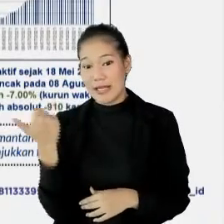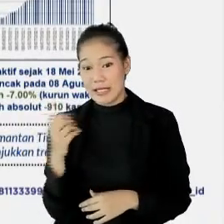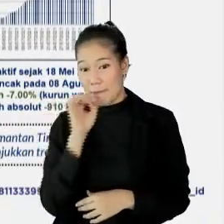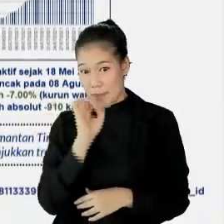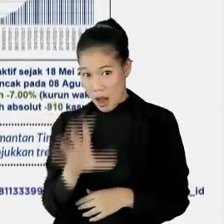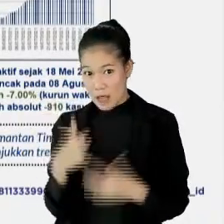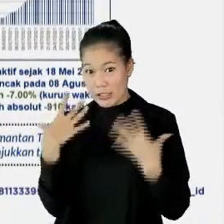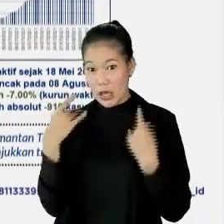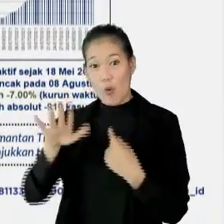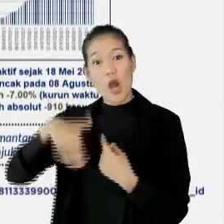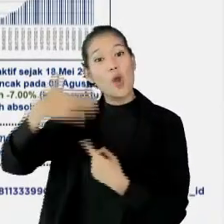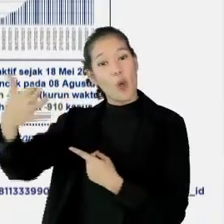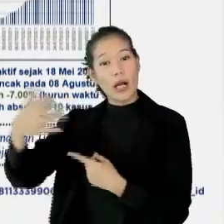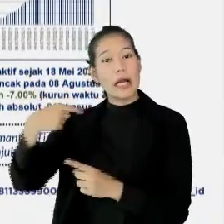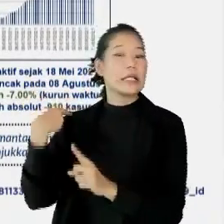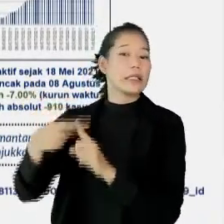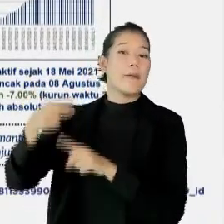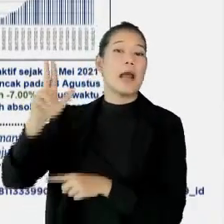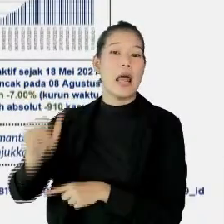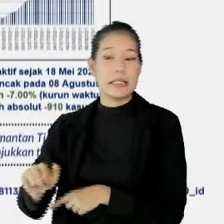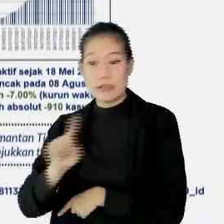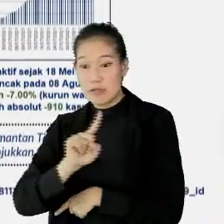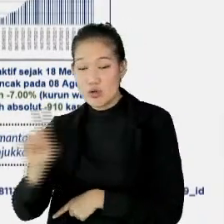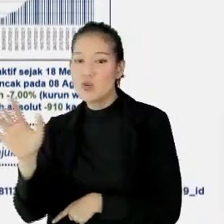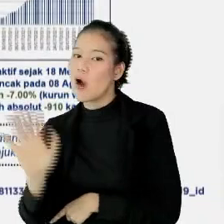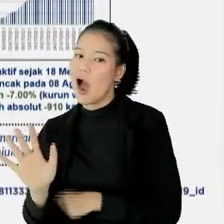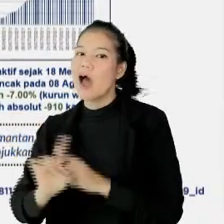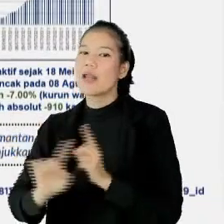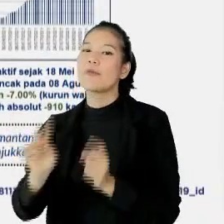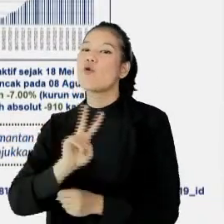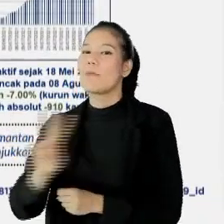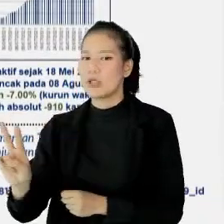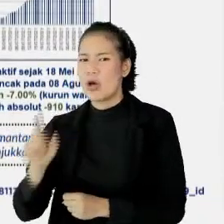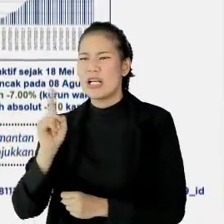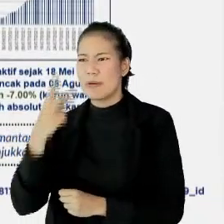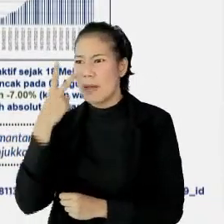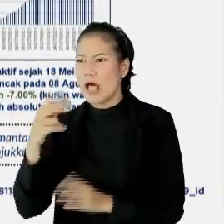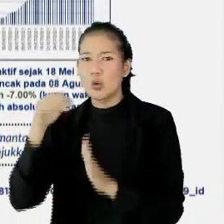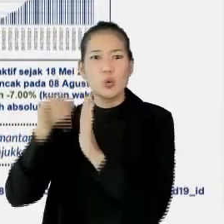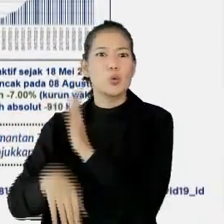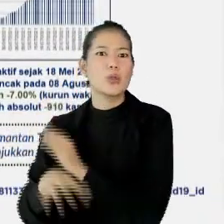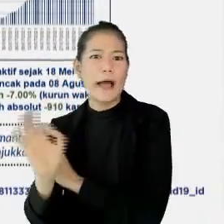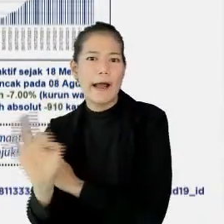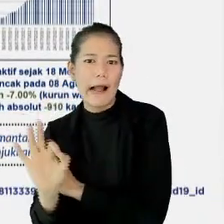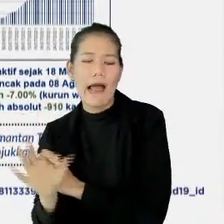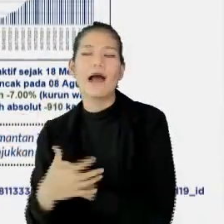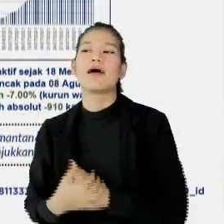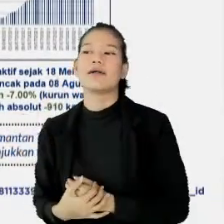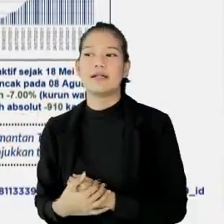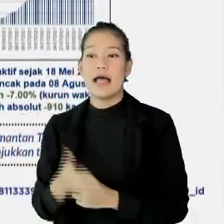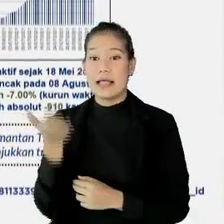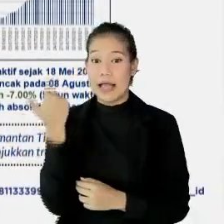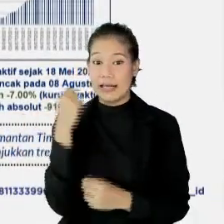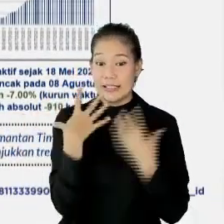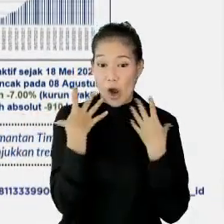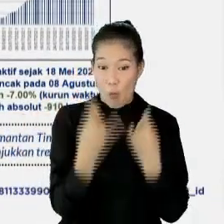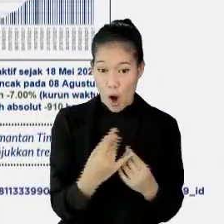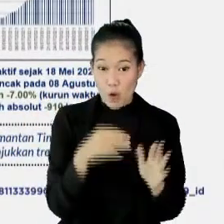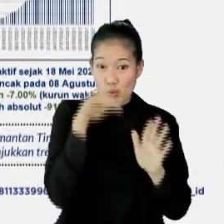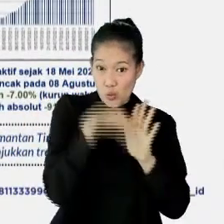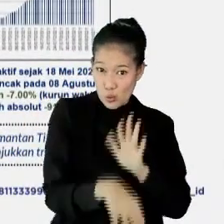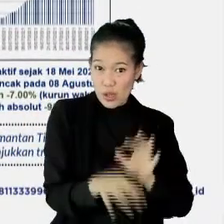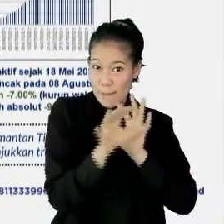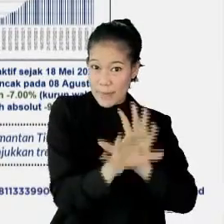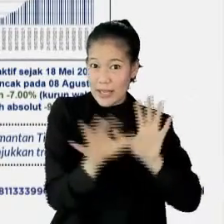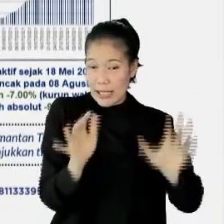di luar Pulau Jawa kita tambah, nggak cuma seminggu, karena tadi penurunannya belum banyak yang kita lihat, Dokter Lula. Kalau tadi di Pulau Jawa,